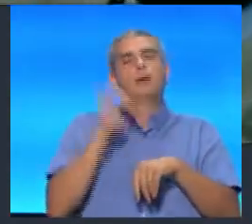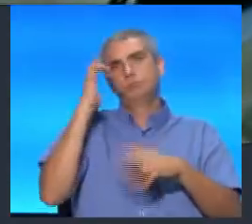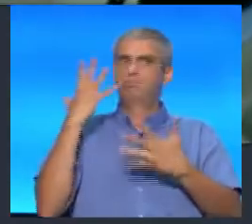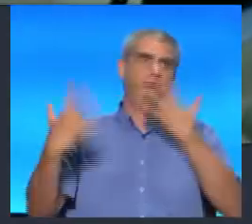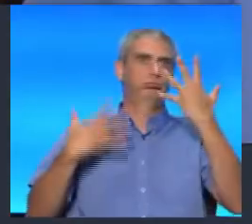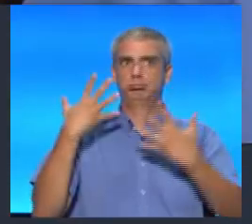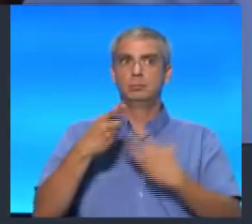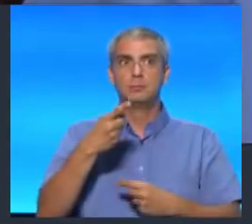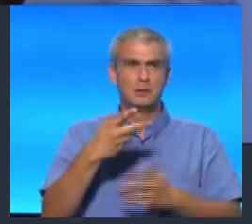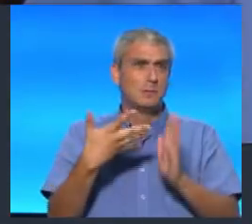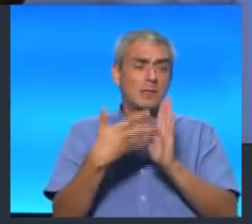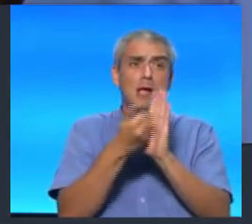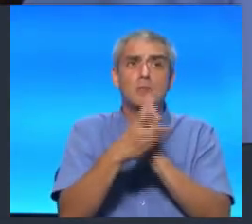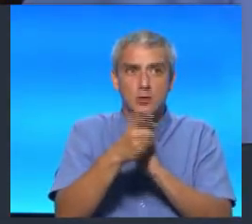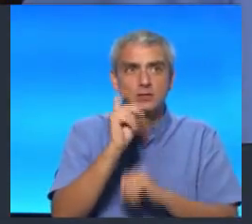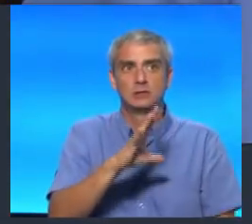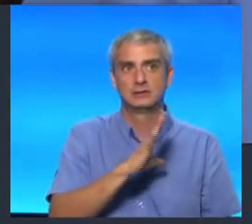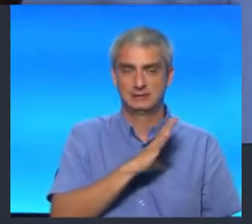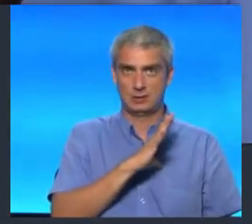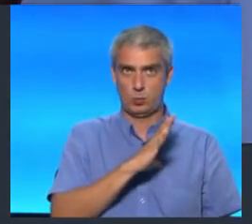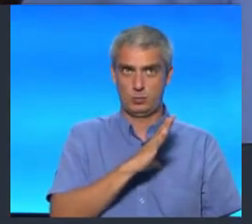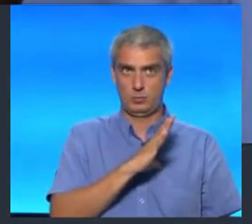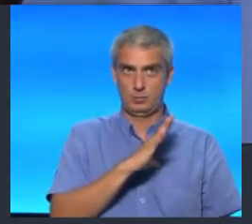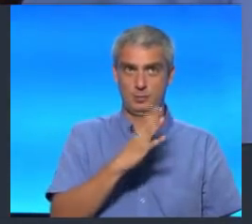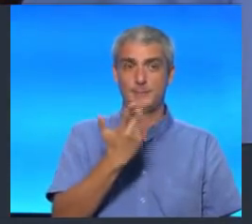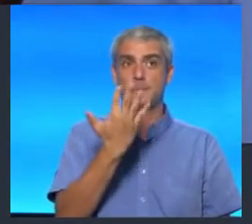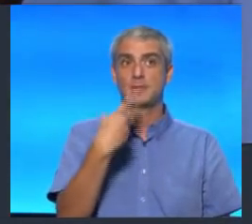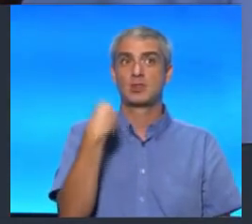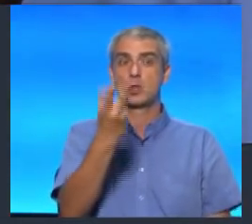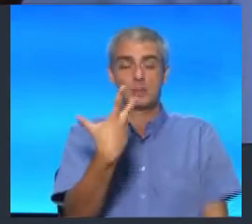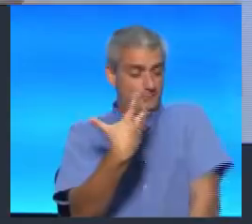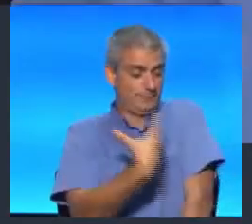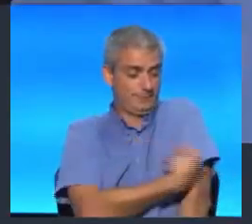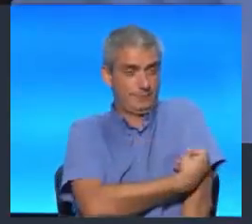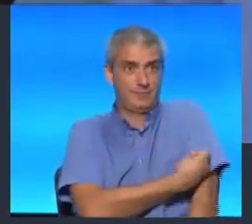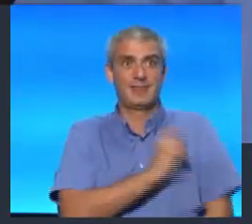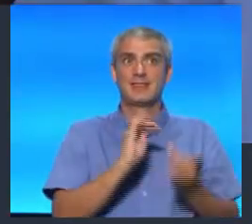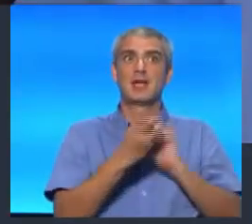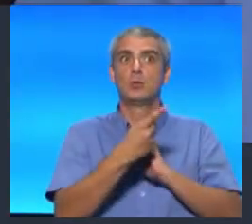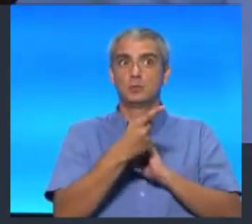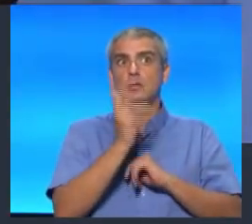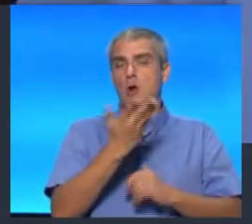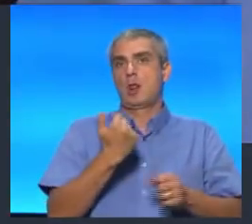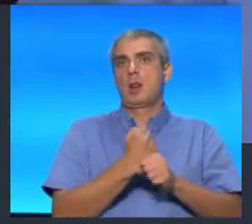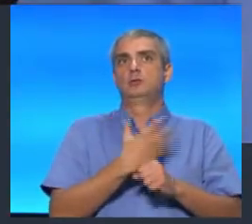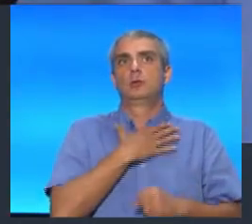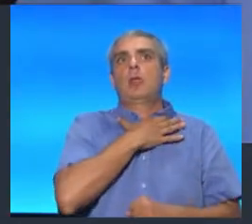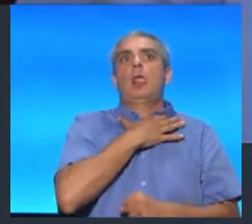בבדיקה המיותרת הזאת קיים סיכון שנותנים חומר ניגוד. היא יכולה לגרום